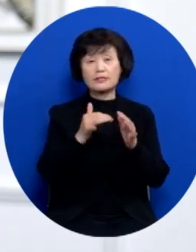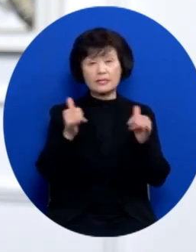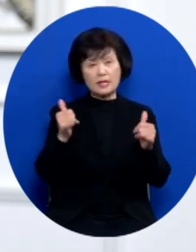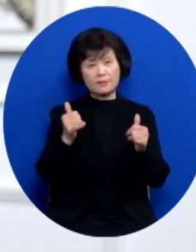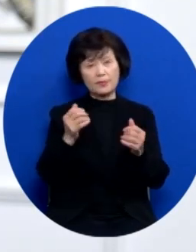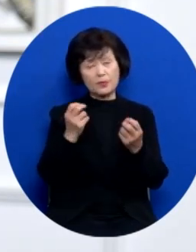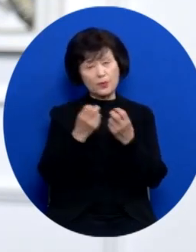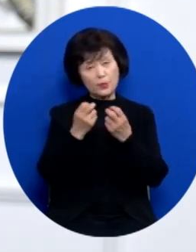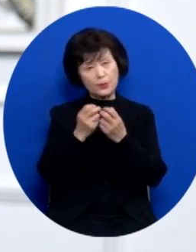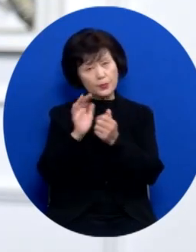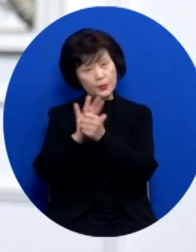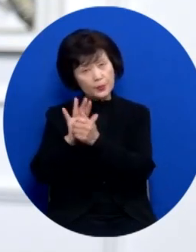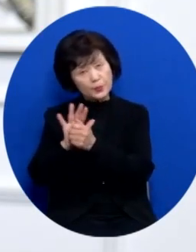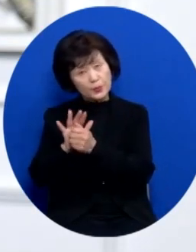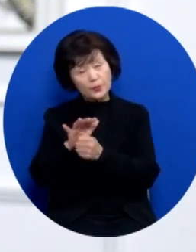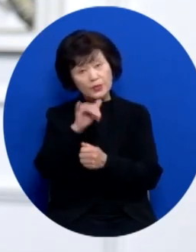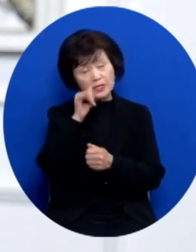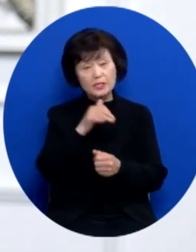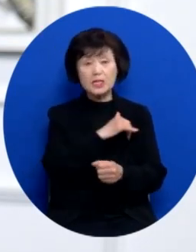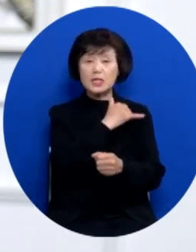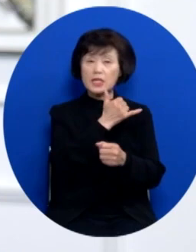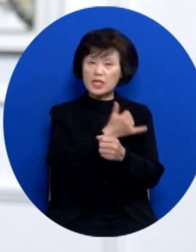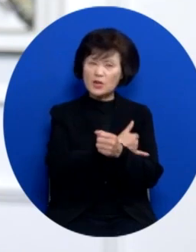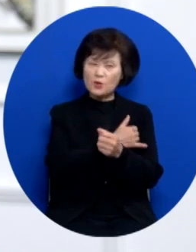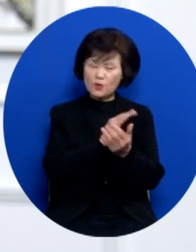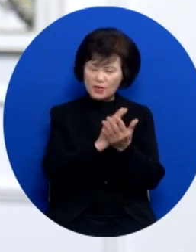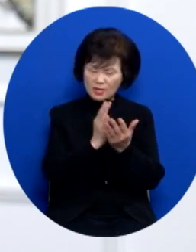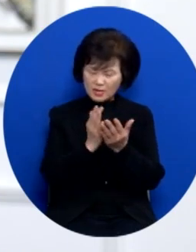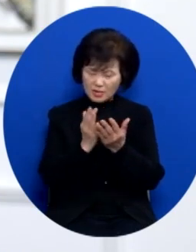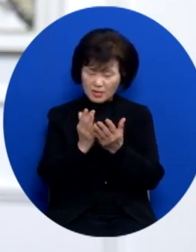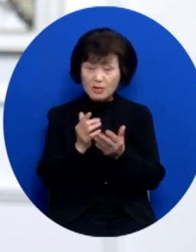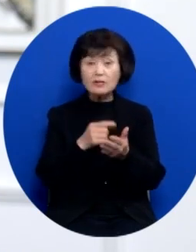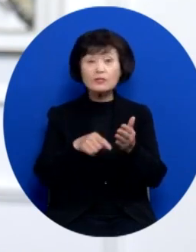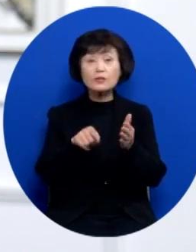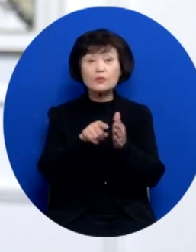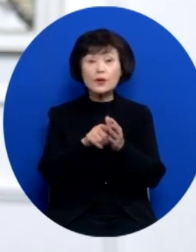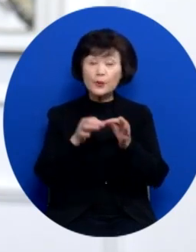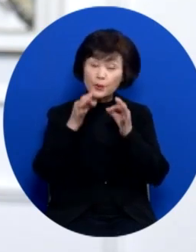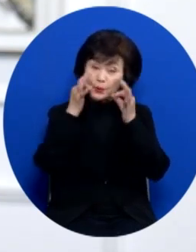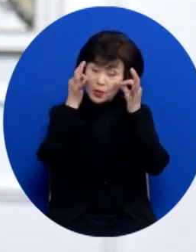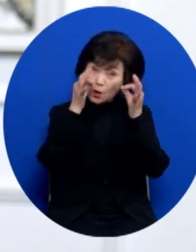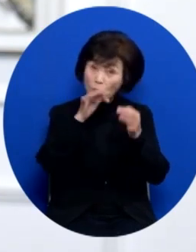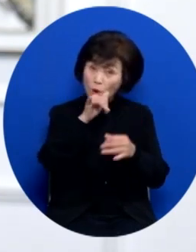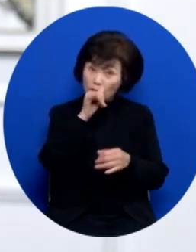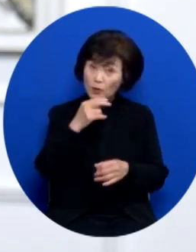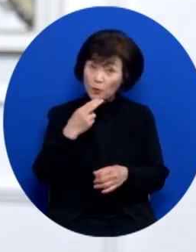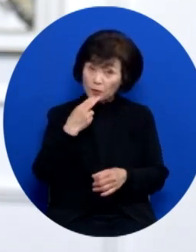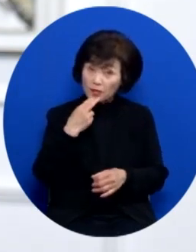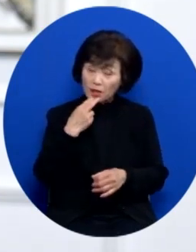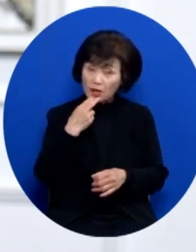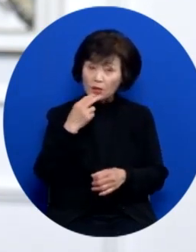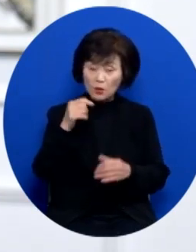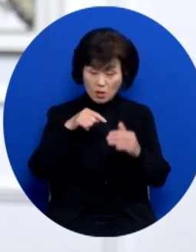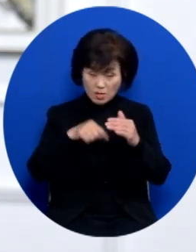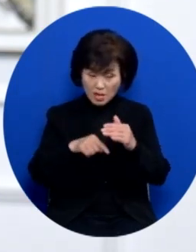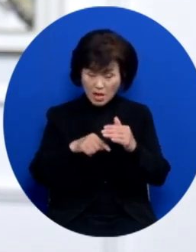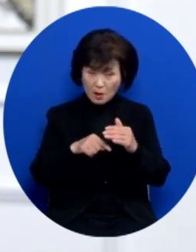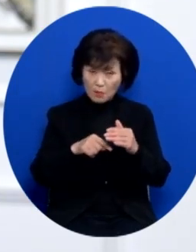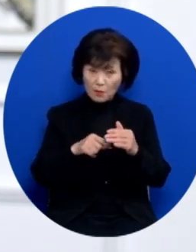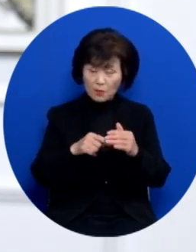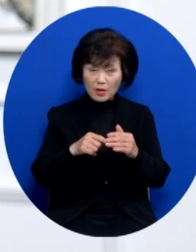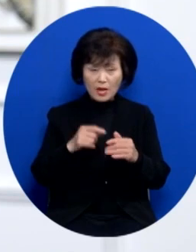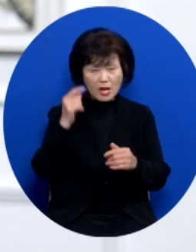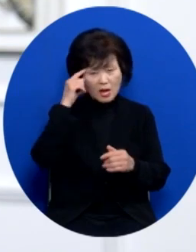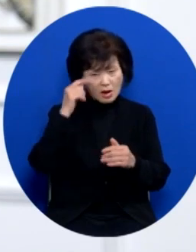처우를 하고 있는지, 인권과 다양성을 위해 노력하고 있는지, 내부의 의사결정 과정이나 채용